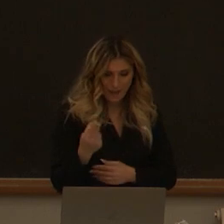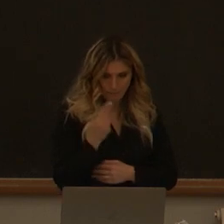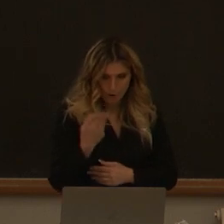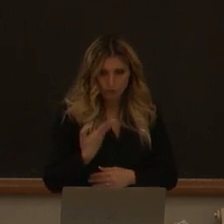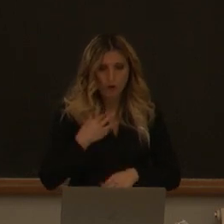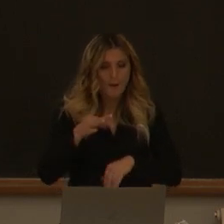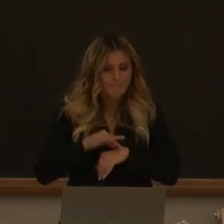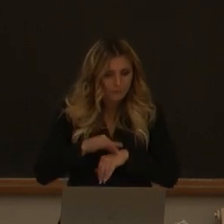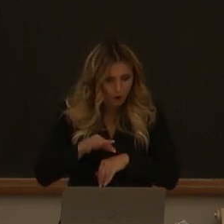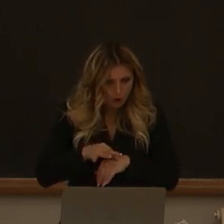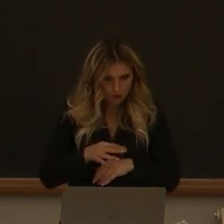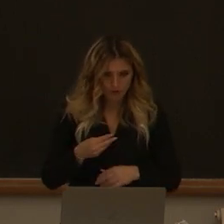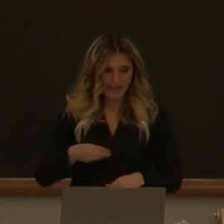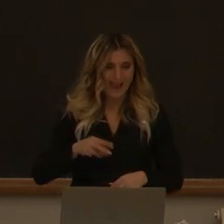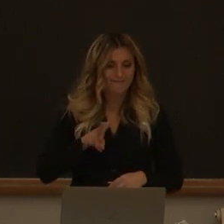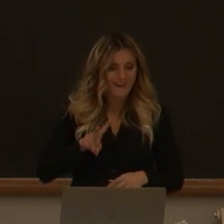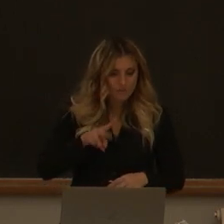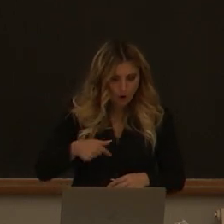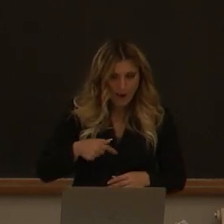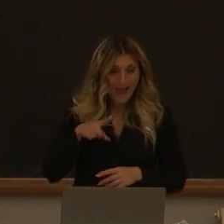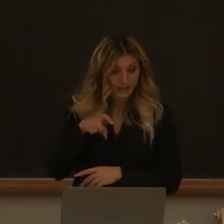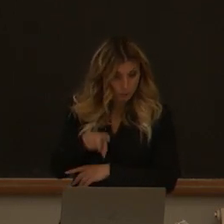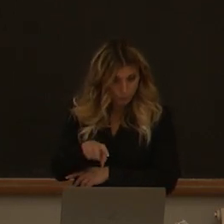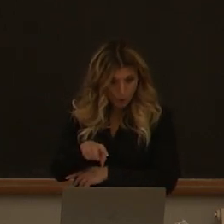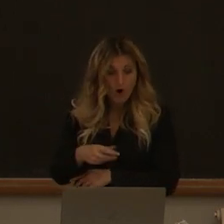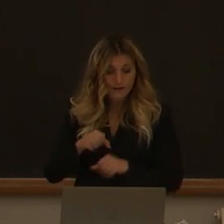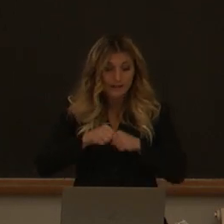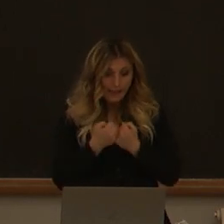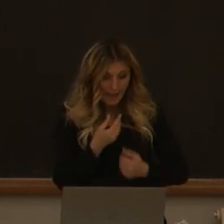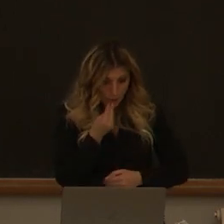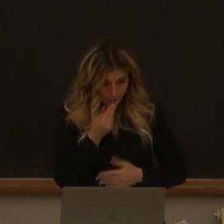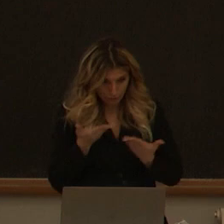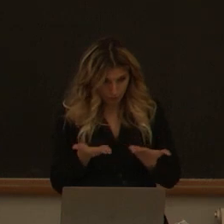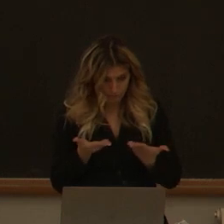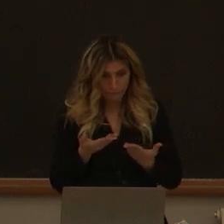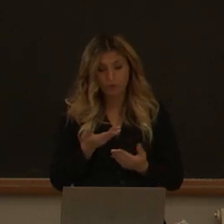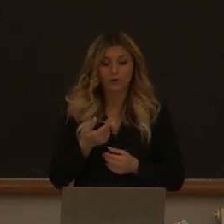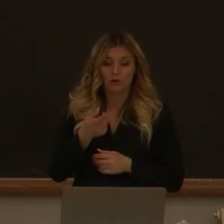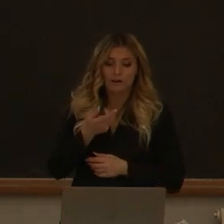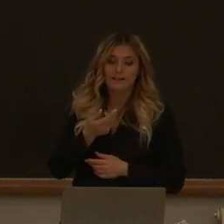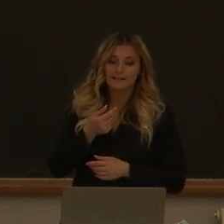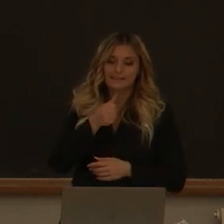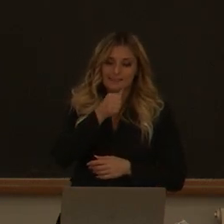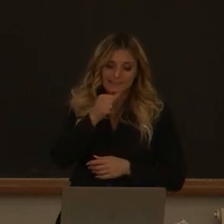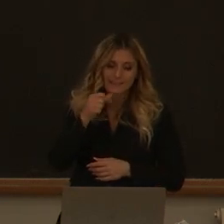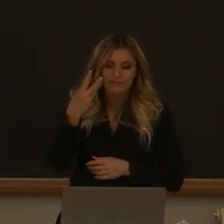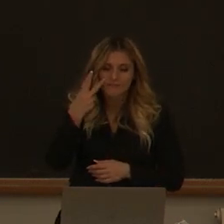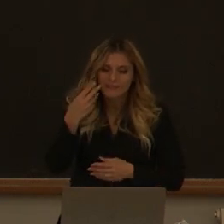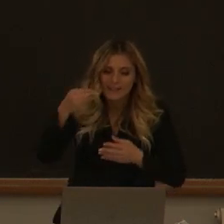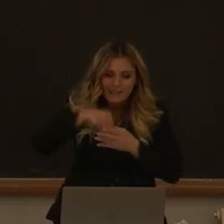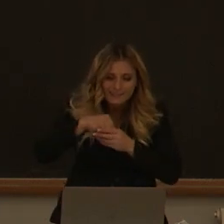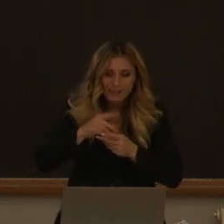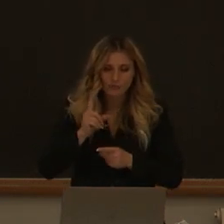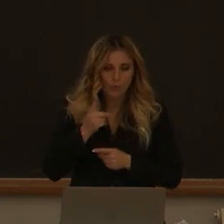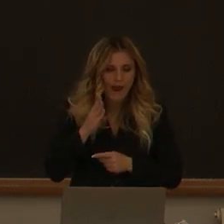patologie cardiovascolari e tumori, ma quello che va conosciuto ovviamente è comprendere quali sono i composti bioattivi, oggi